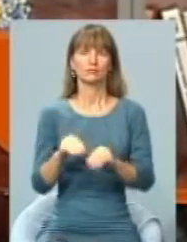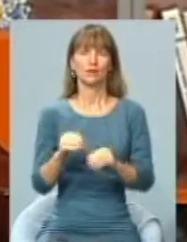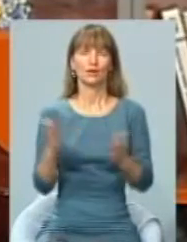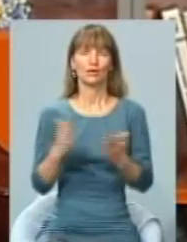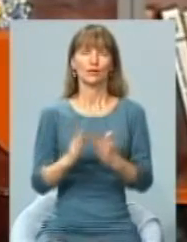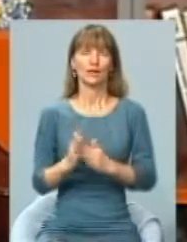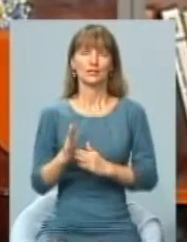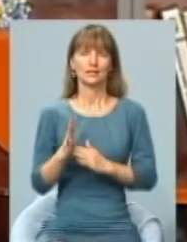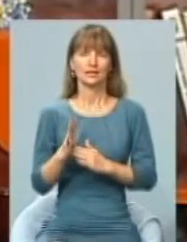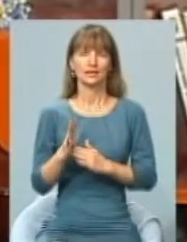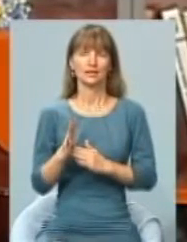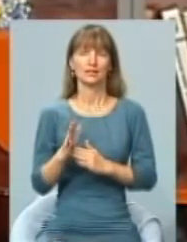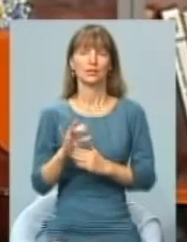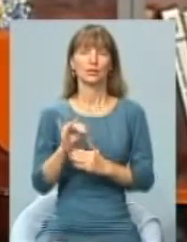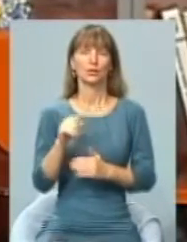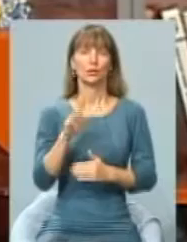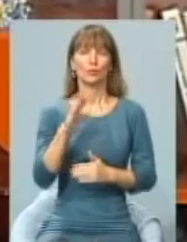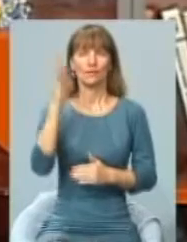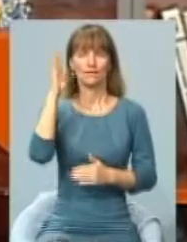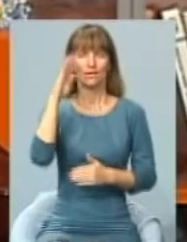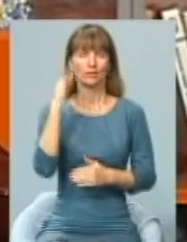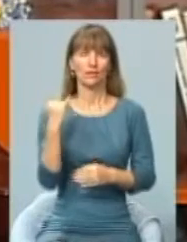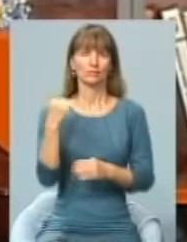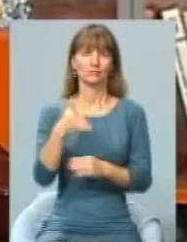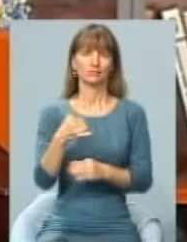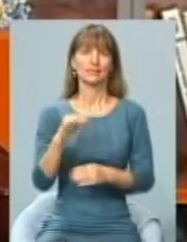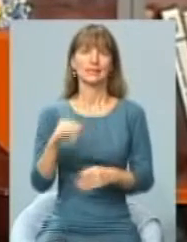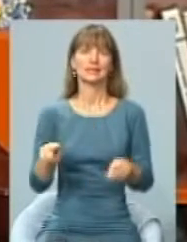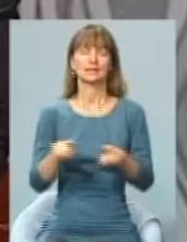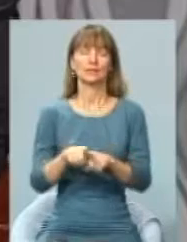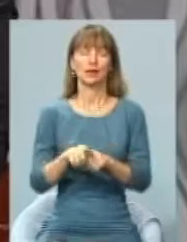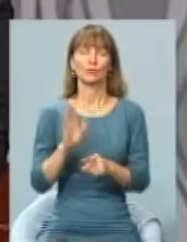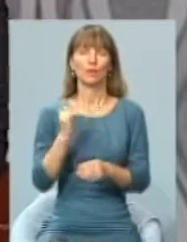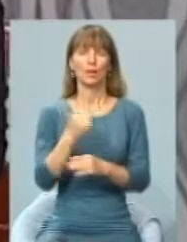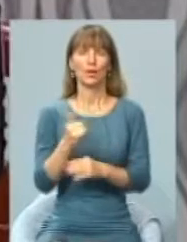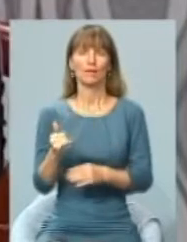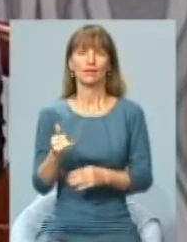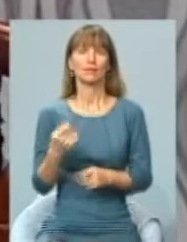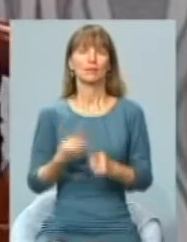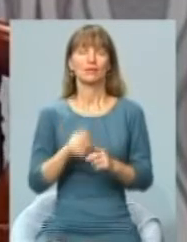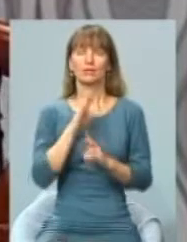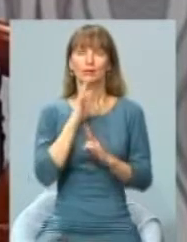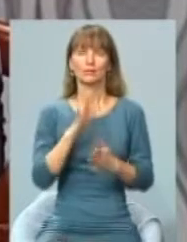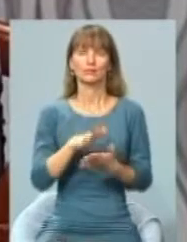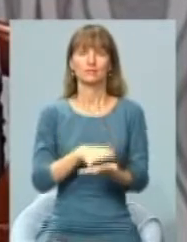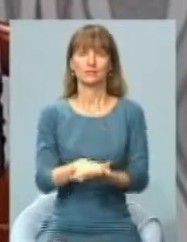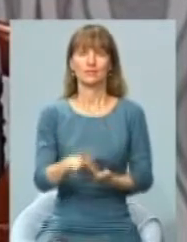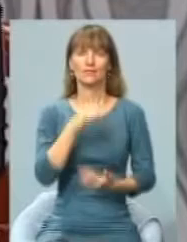якесь рослинне, і туди буде вода заливатися постійно. І таким чином поливати рослину. Тож, не будемо гаяти часу, і